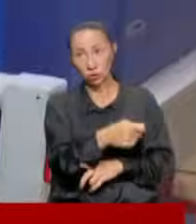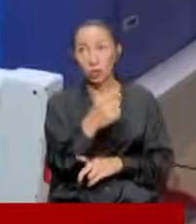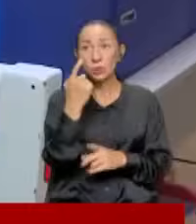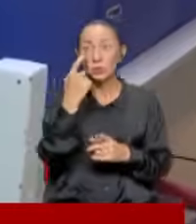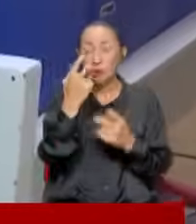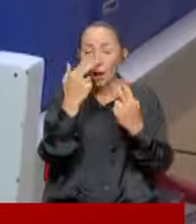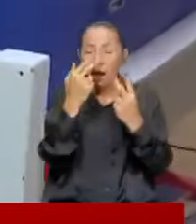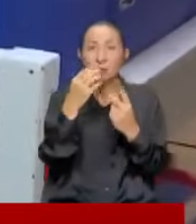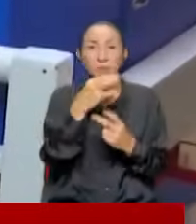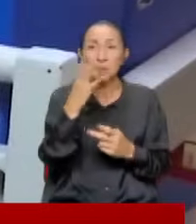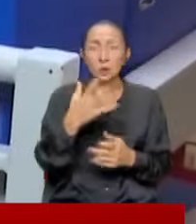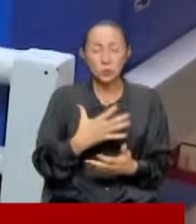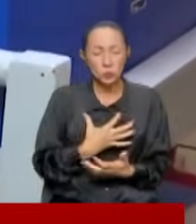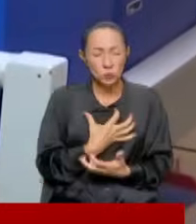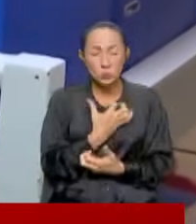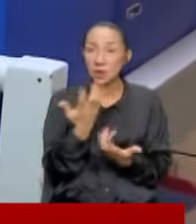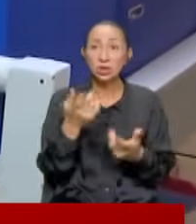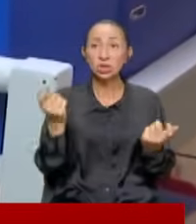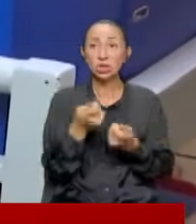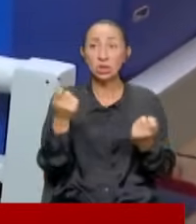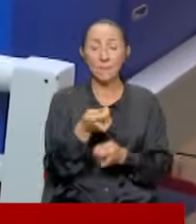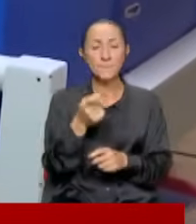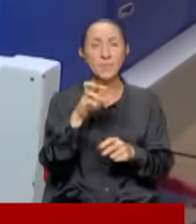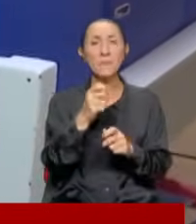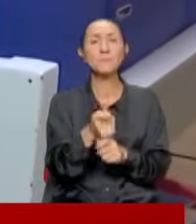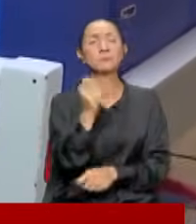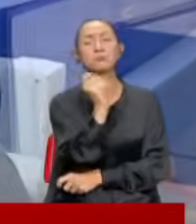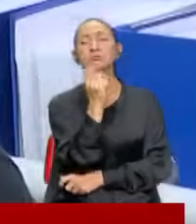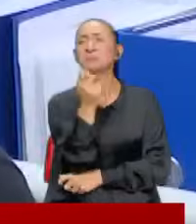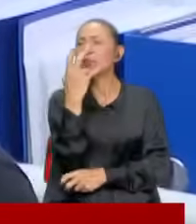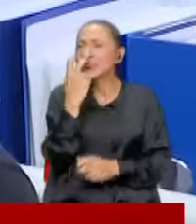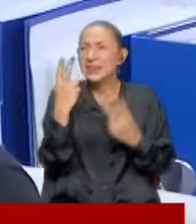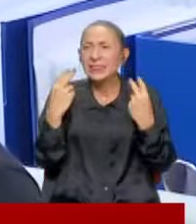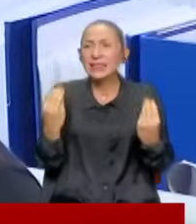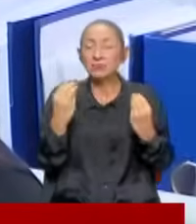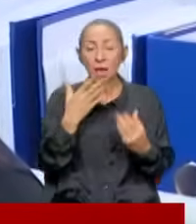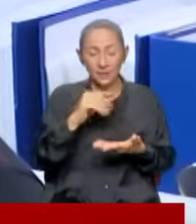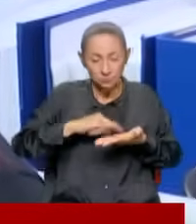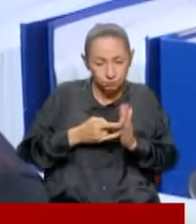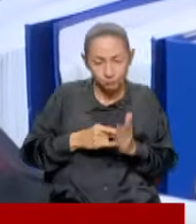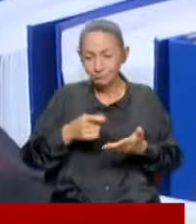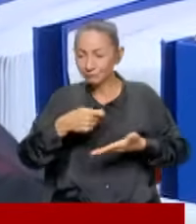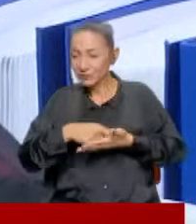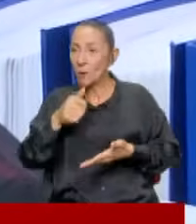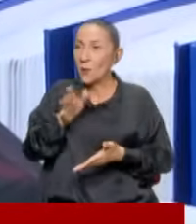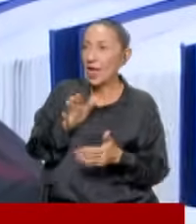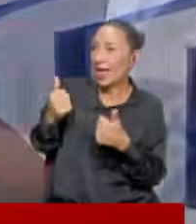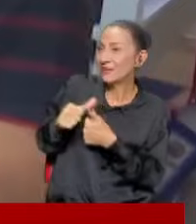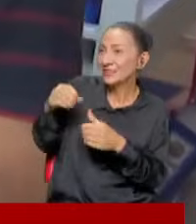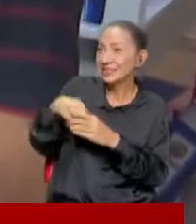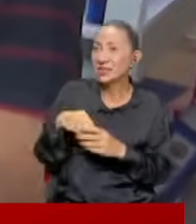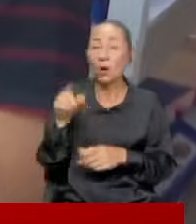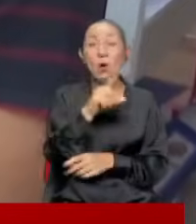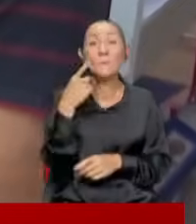gözleri dolar olarak ağrına gidense çalışırken primini ödemesine rağmen emekliliğinde geçinebilmek oğlunu evlendirmek için